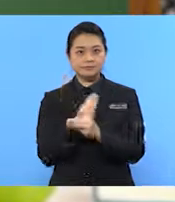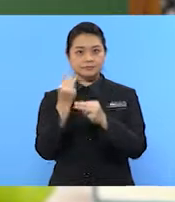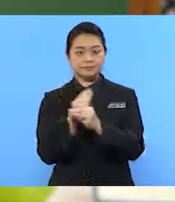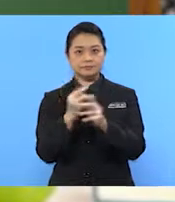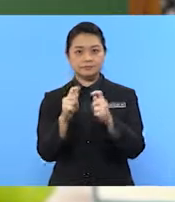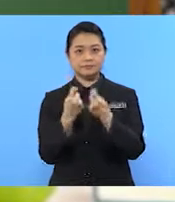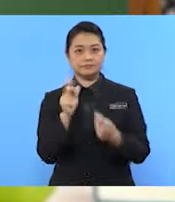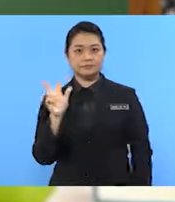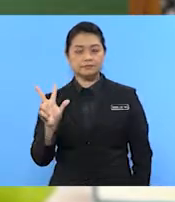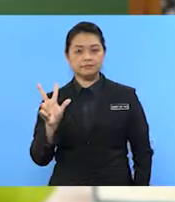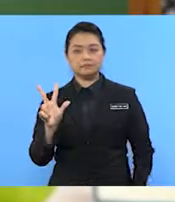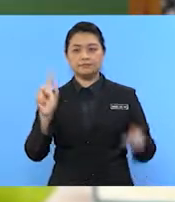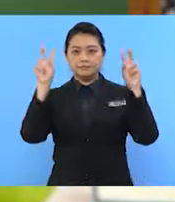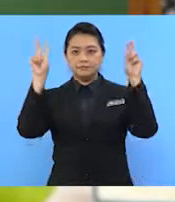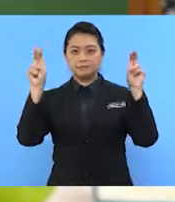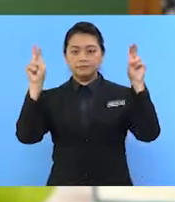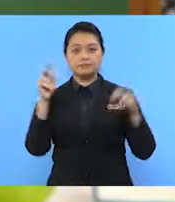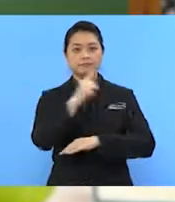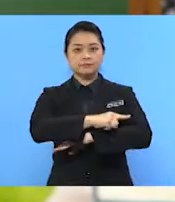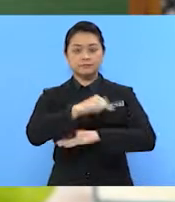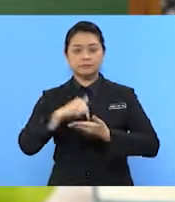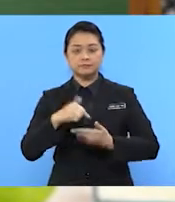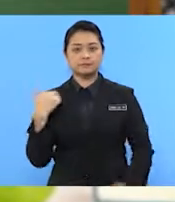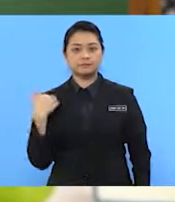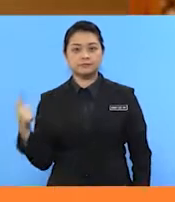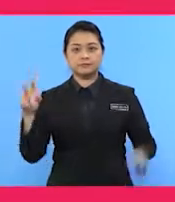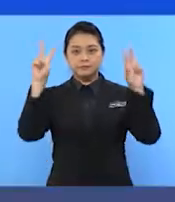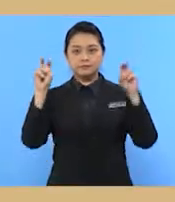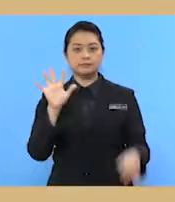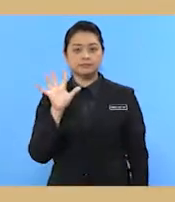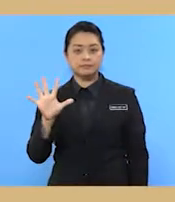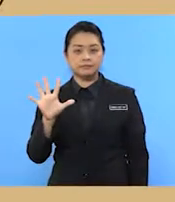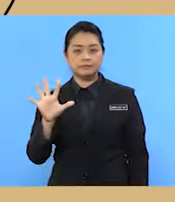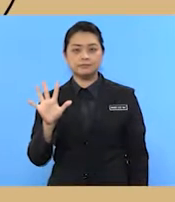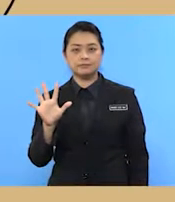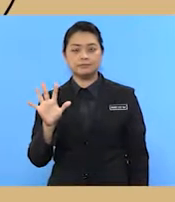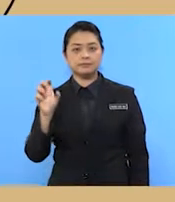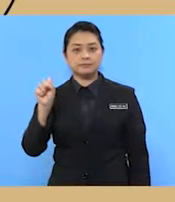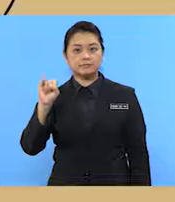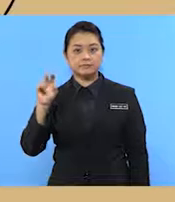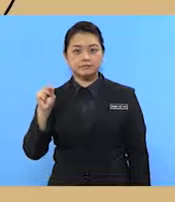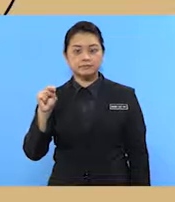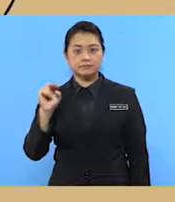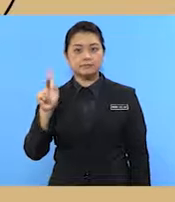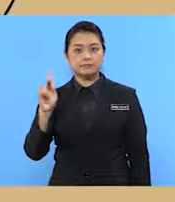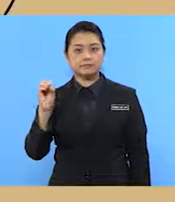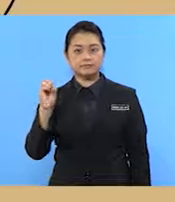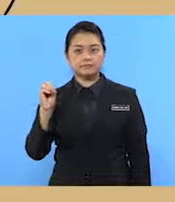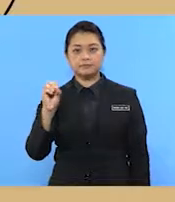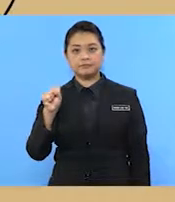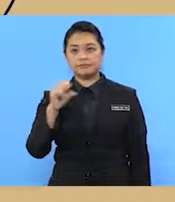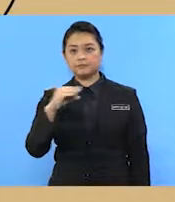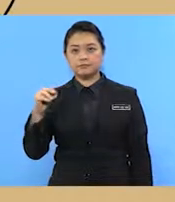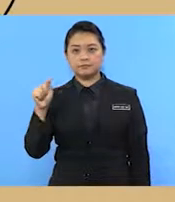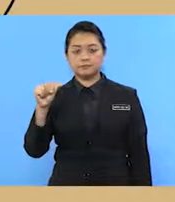3. Tajuk kita hari ini ialah tajuk yang kelima, iaitu sinus, kosinus dan